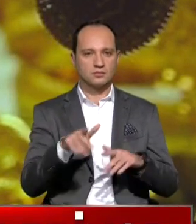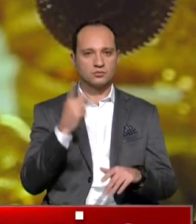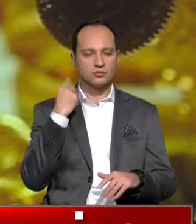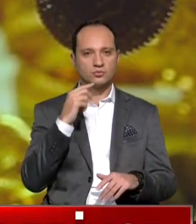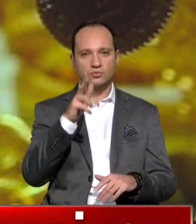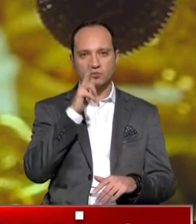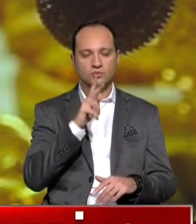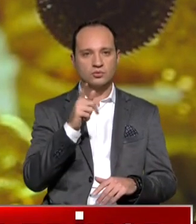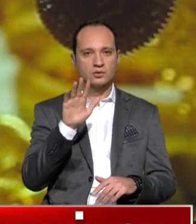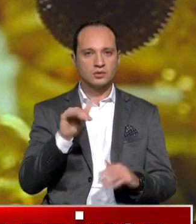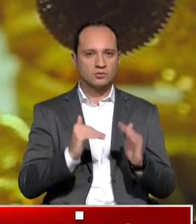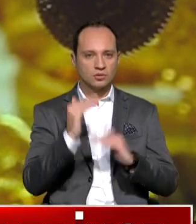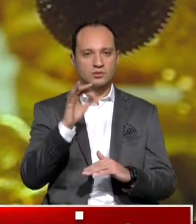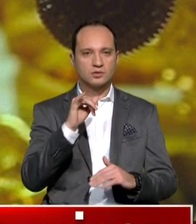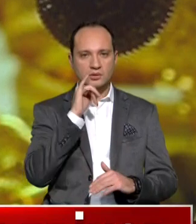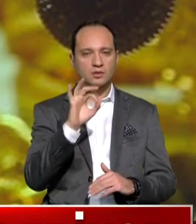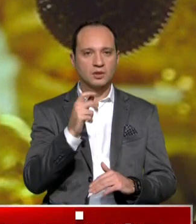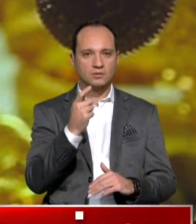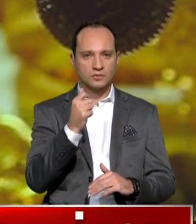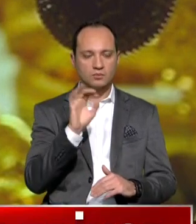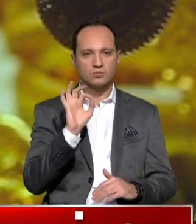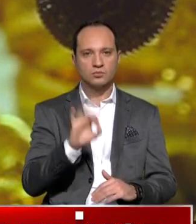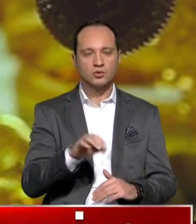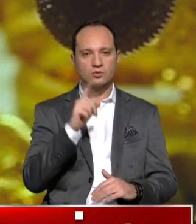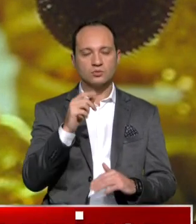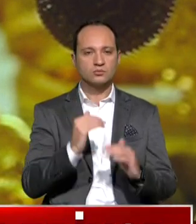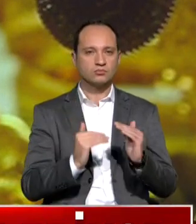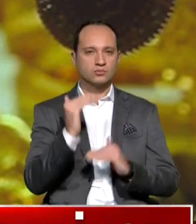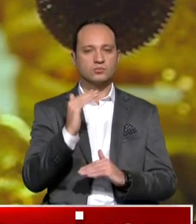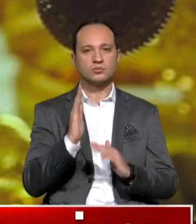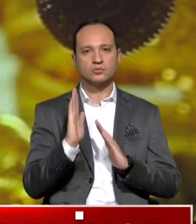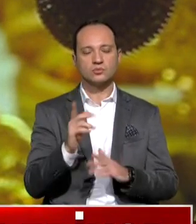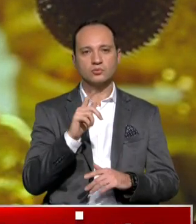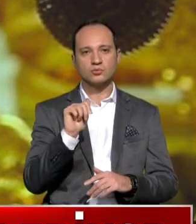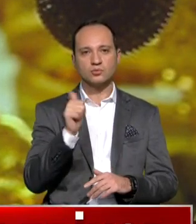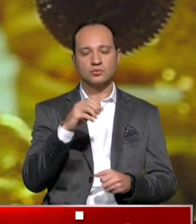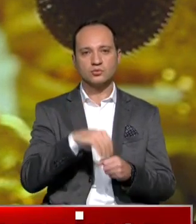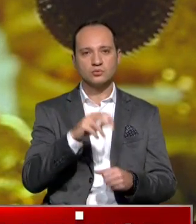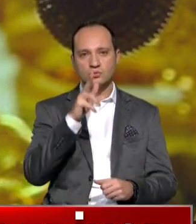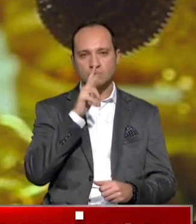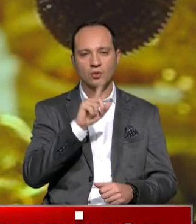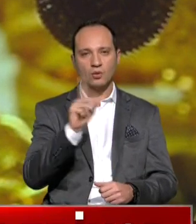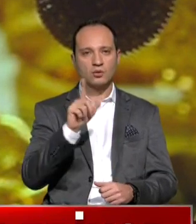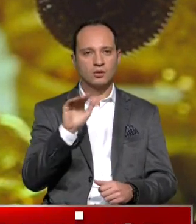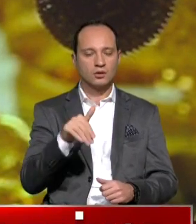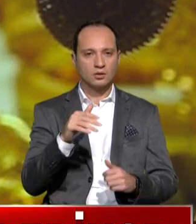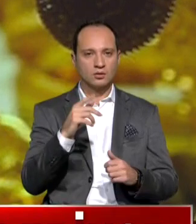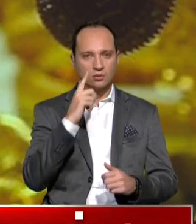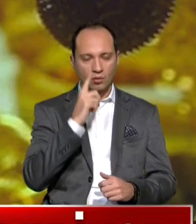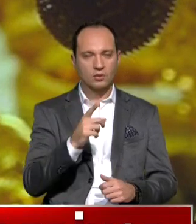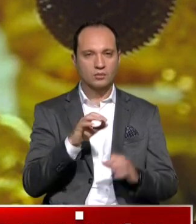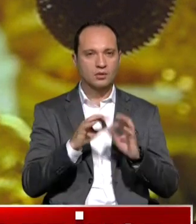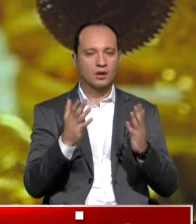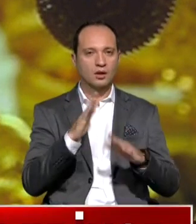Dün 300 lirayı geçen gram altının fiyatı bugün de yükselişini sürdürdü. Gün içinde 310 lirayı buldu. Peki